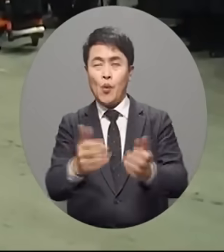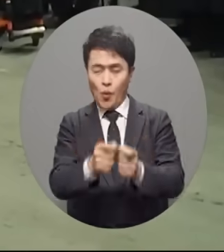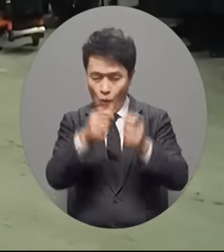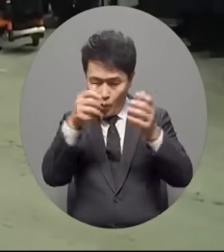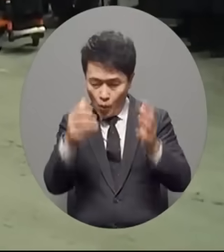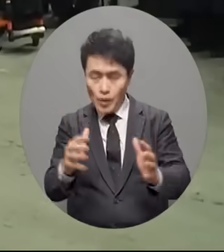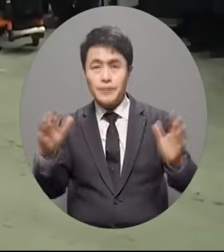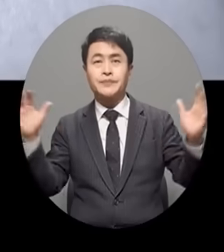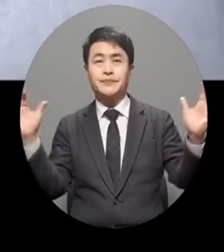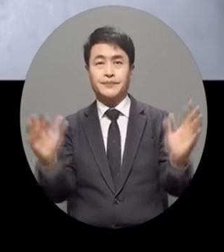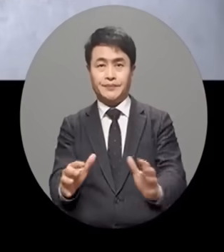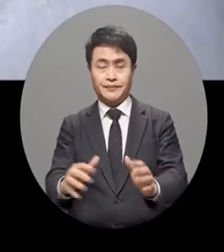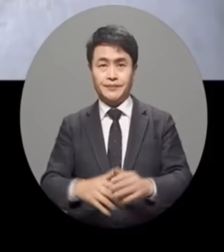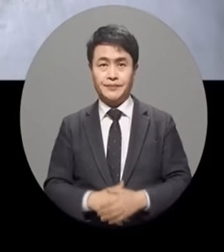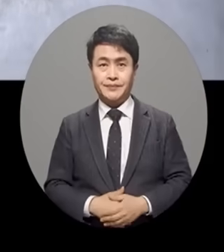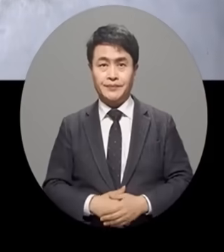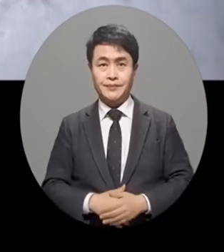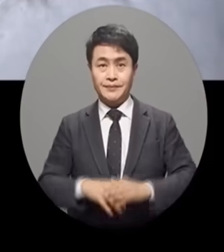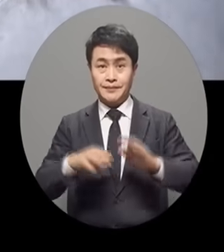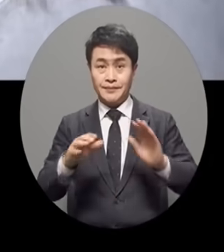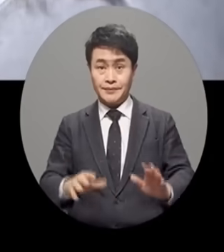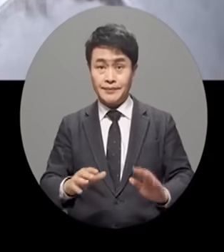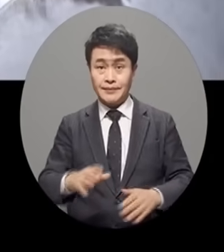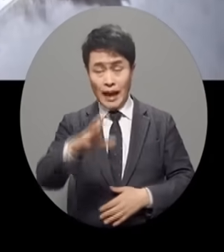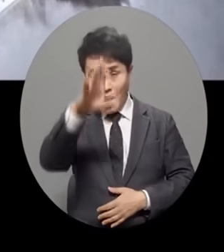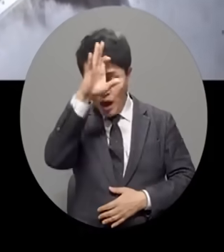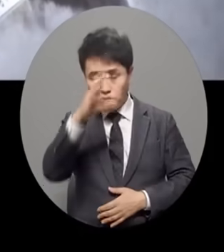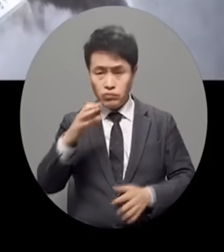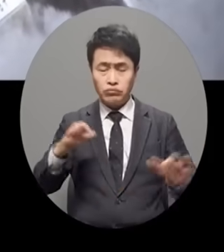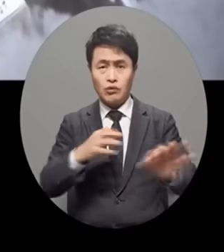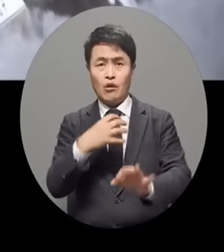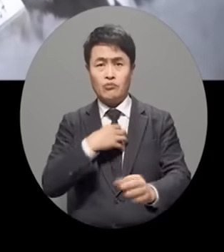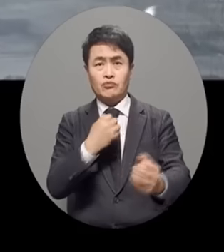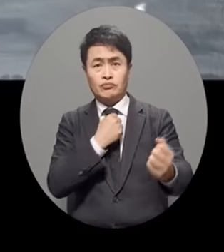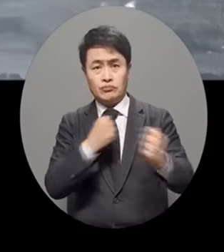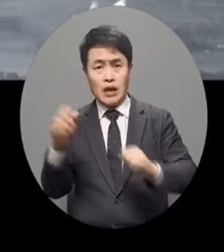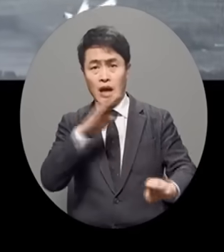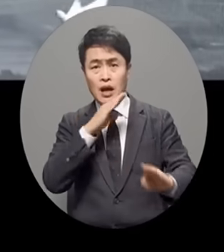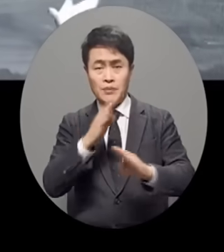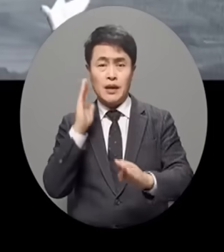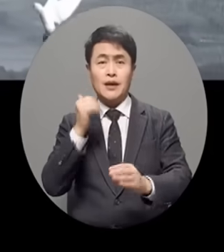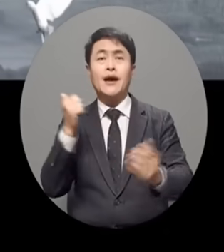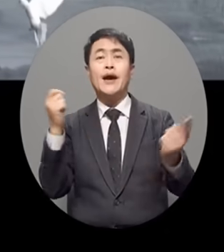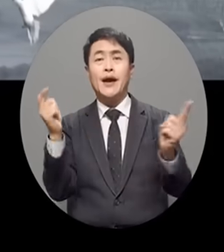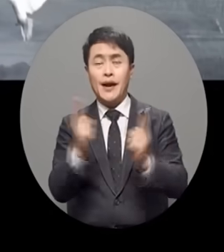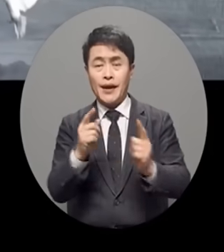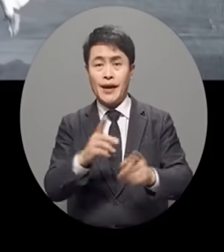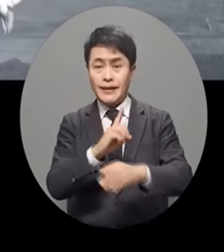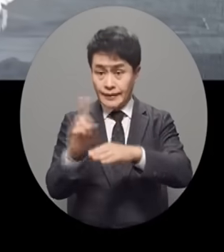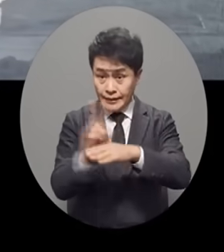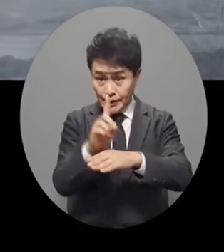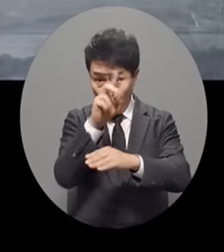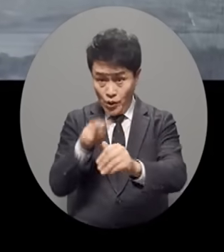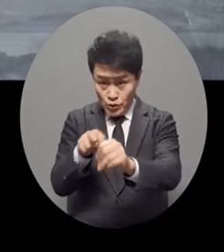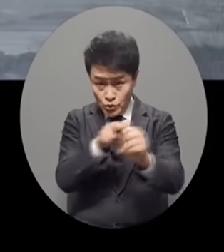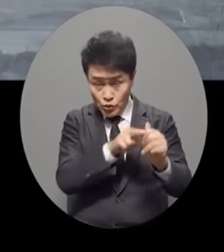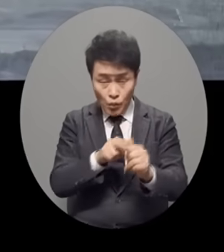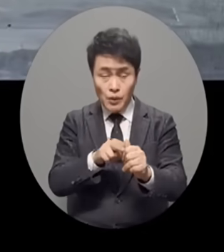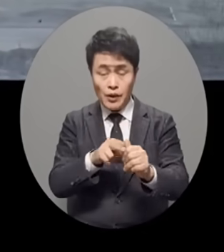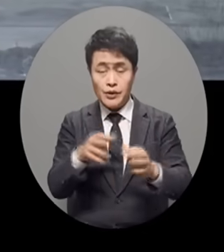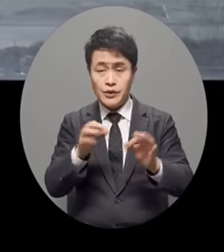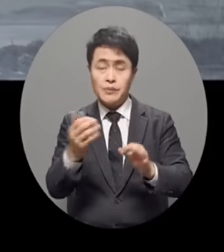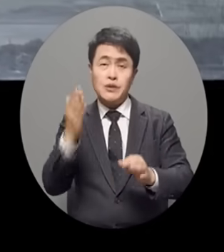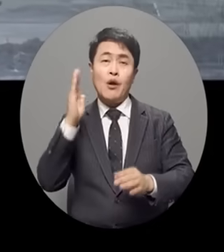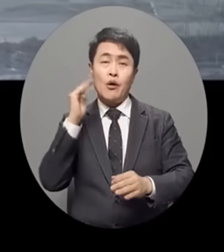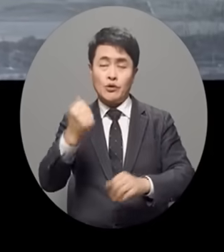모습을 보였습니다. IMF 경제위기 극복과 남북 정상회담, 디지털 정보화 구축 등 김 전